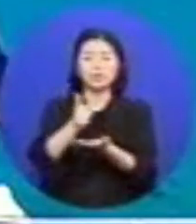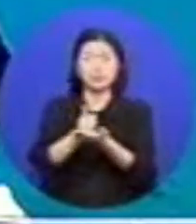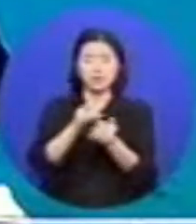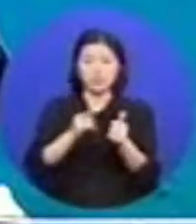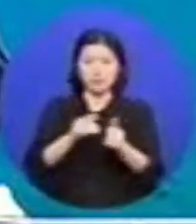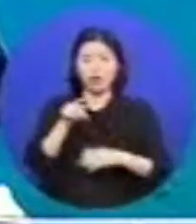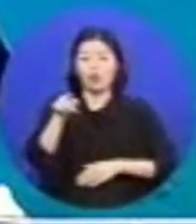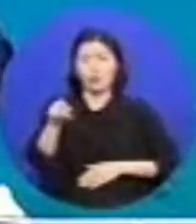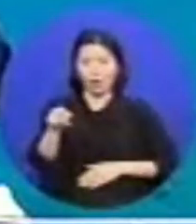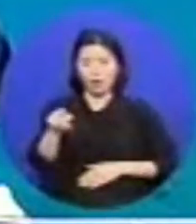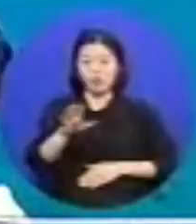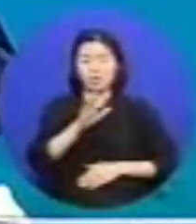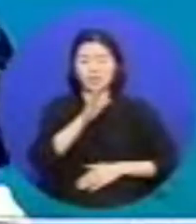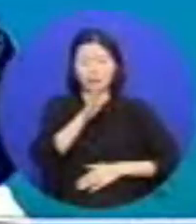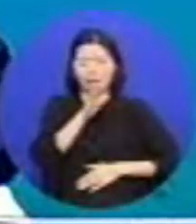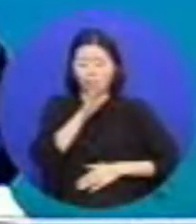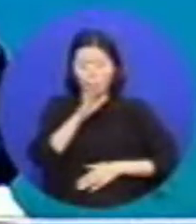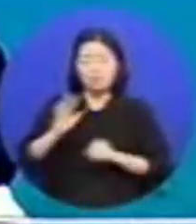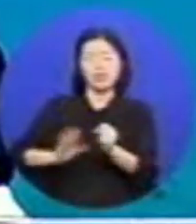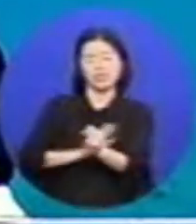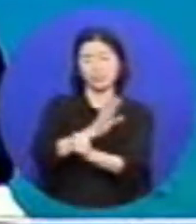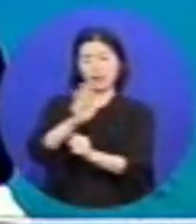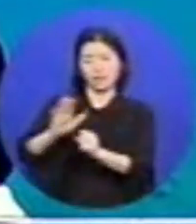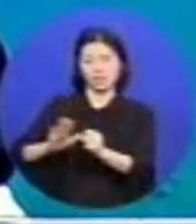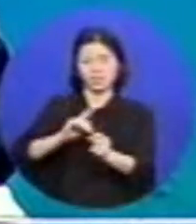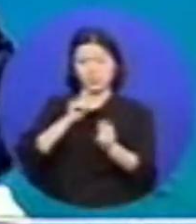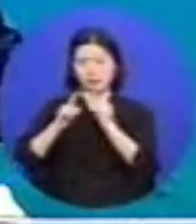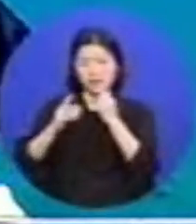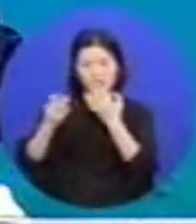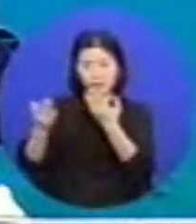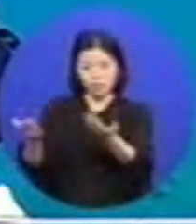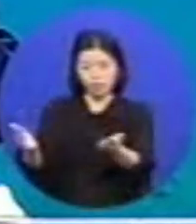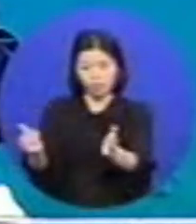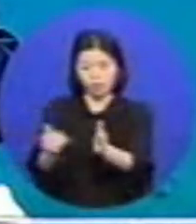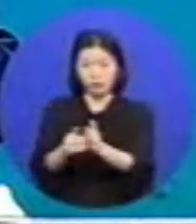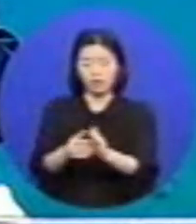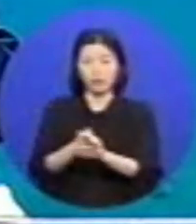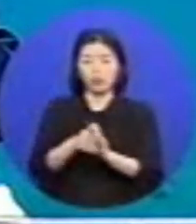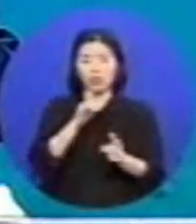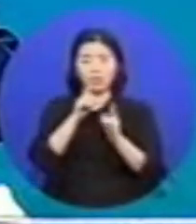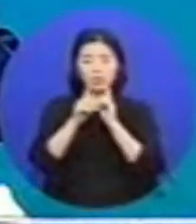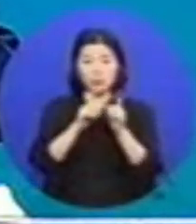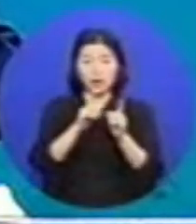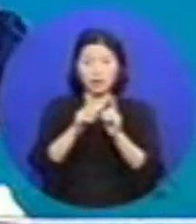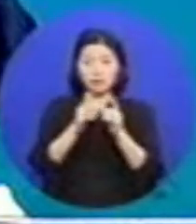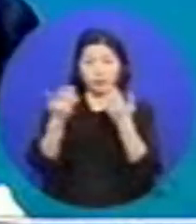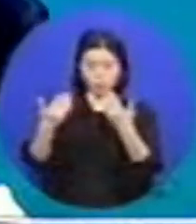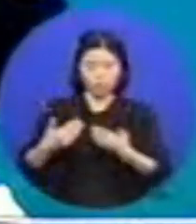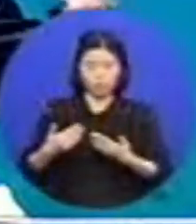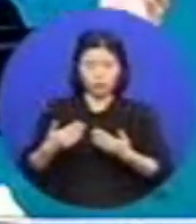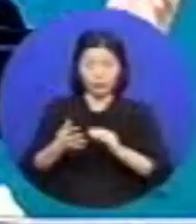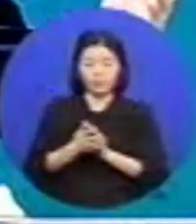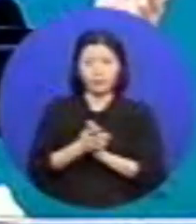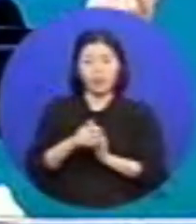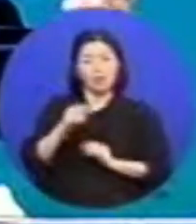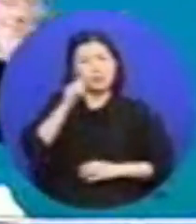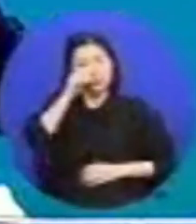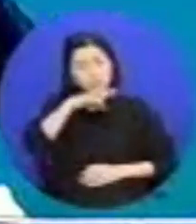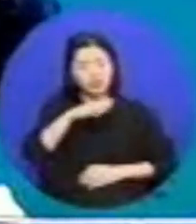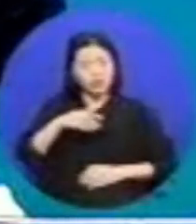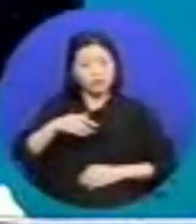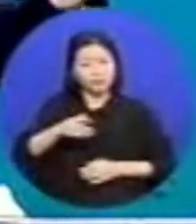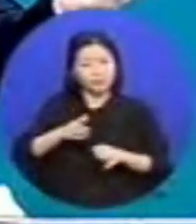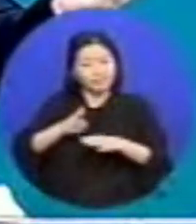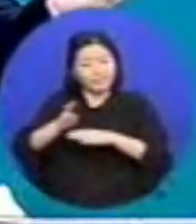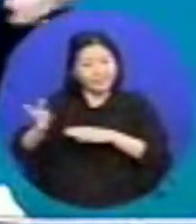너를 정말 사랑하신다고 하셨다. 그 말씀을 하시는 거예요. 그저 지나가는 길에